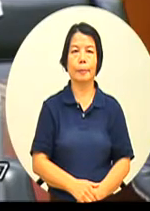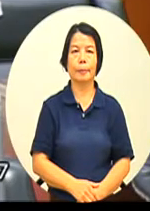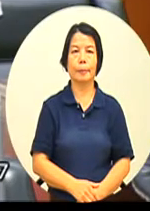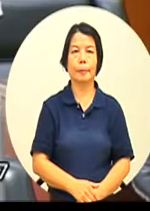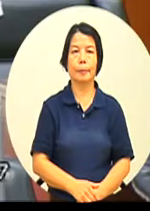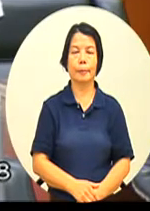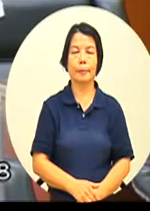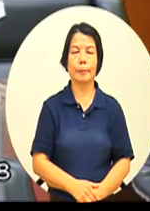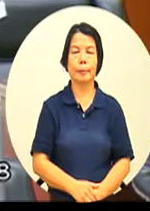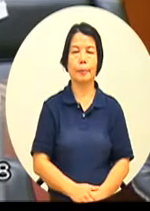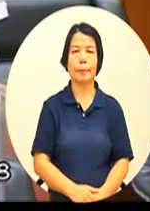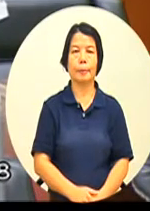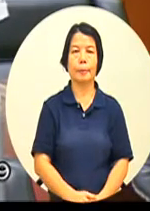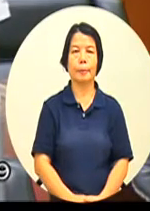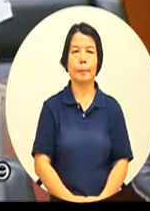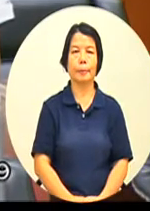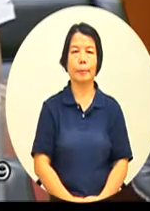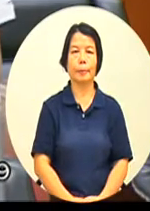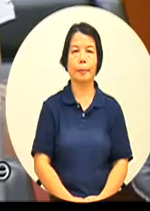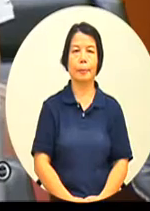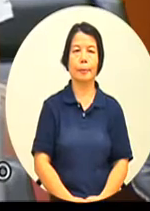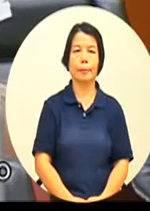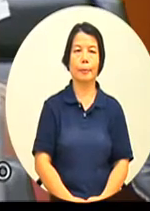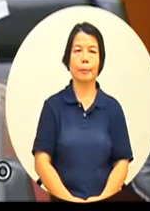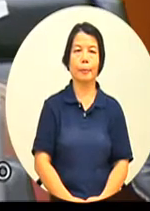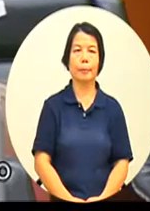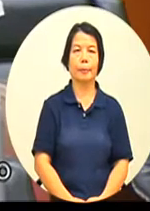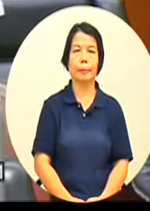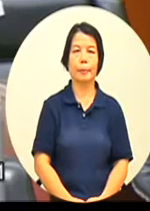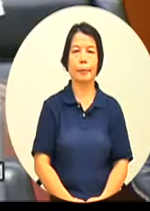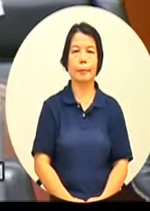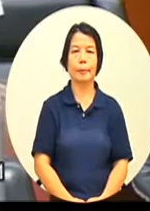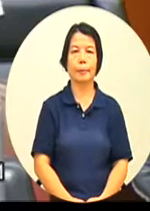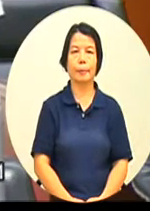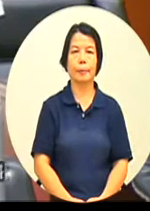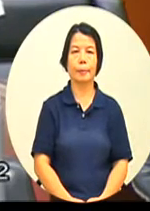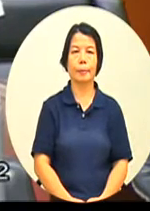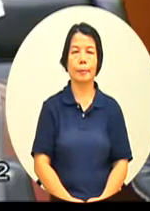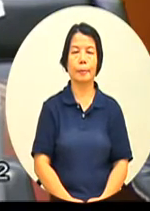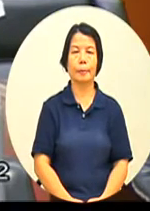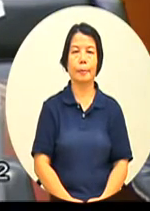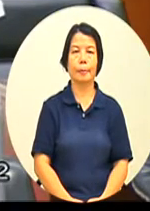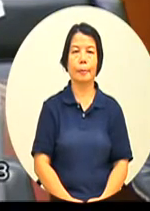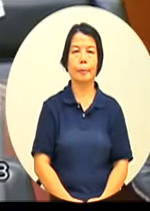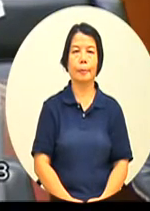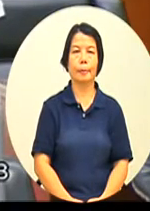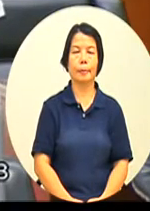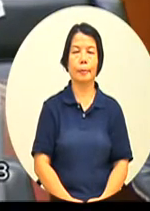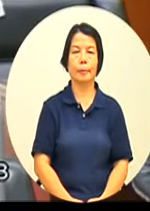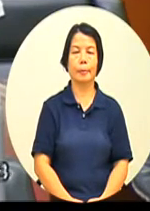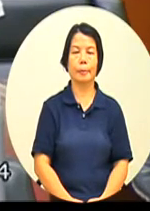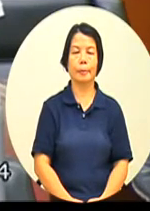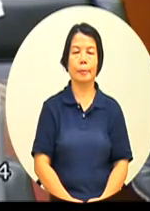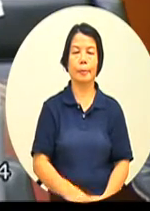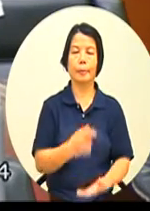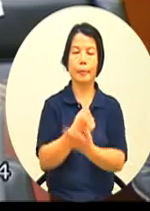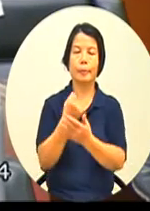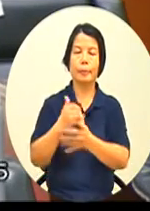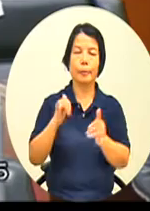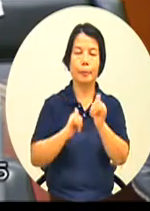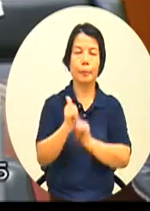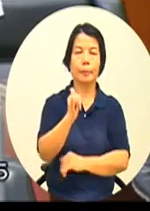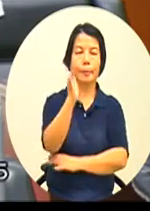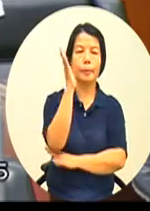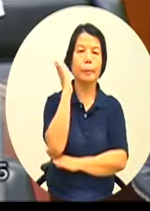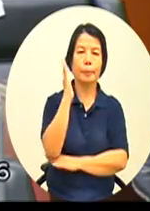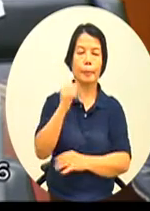谢谢，我们用李梅珍议员的位置哈，等一下肖永达议员用肖永达议员的位置。那各位民政部门的同仁，大家